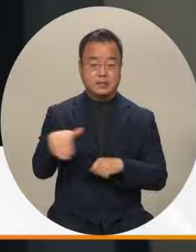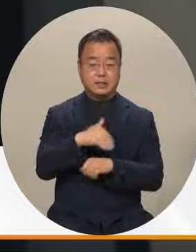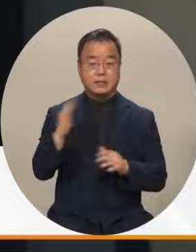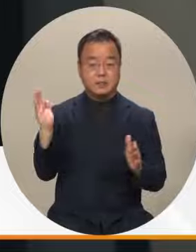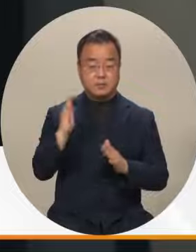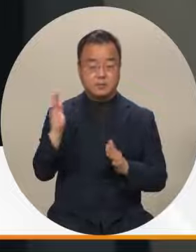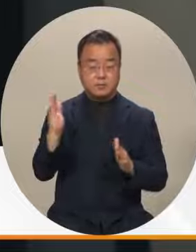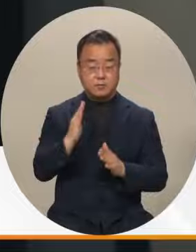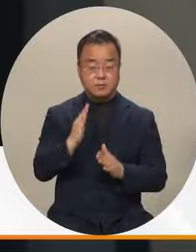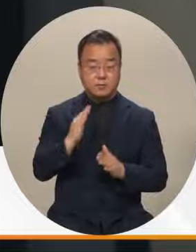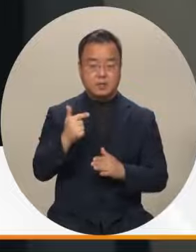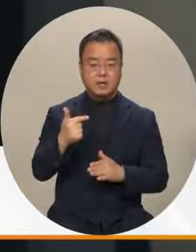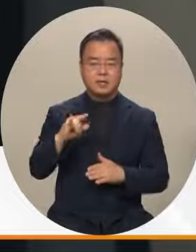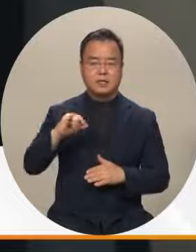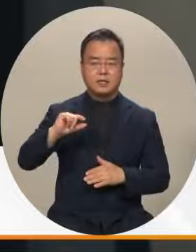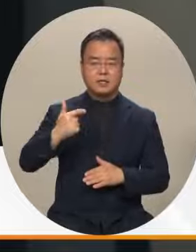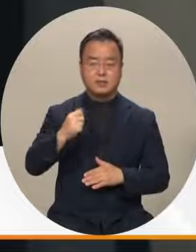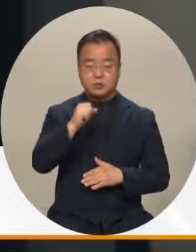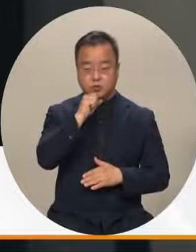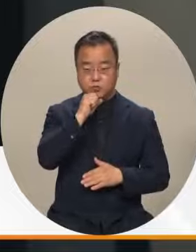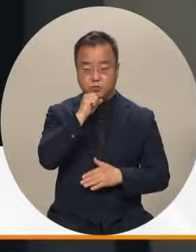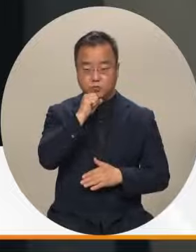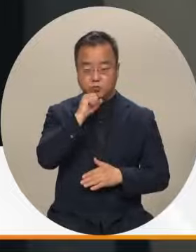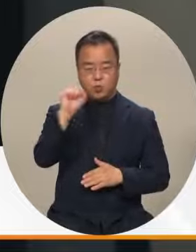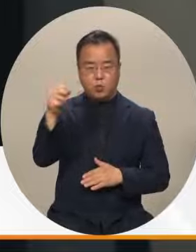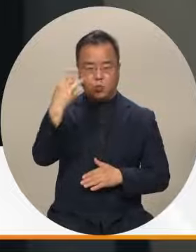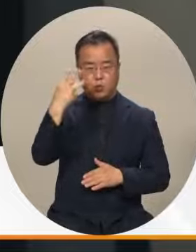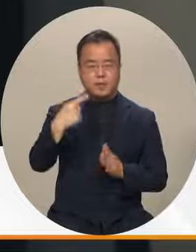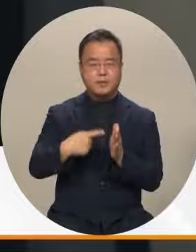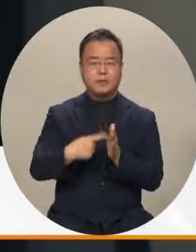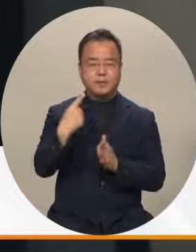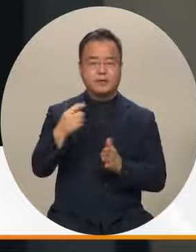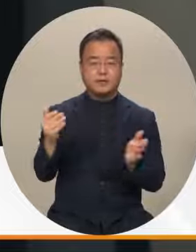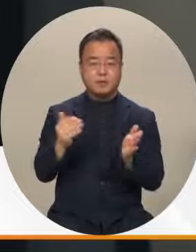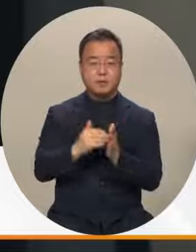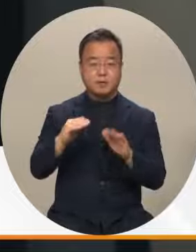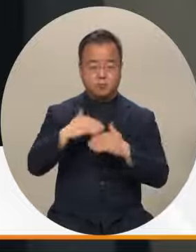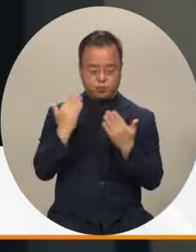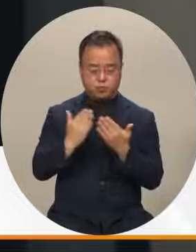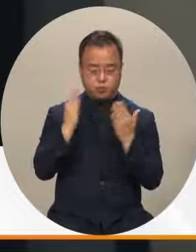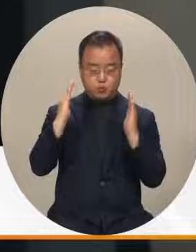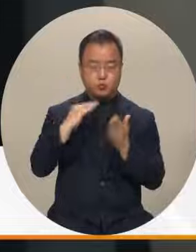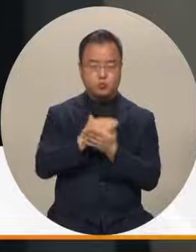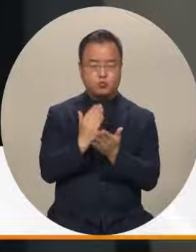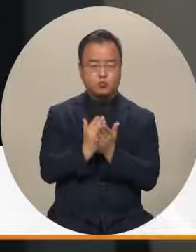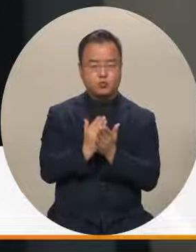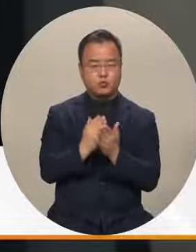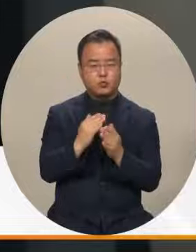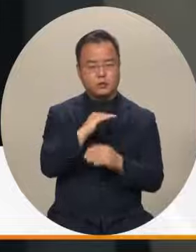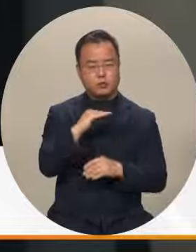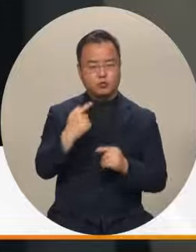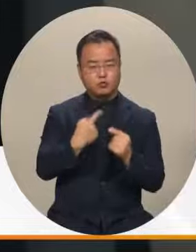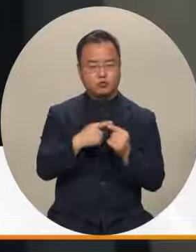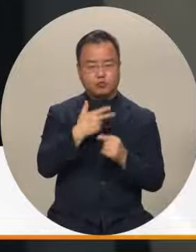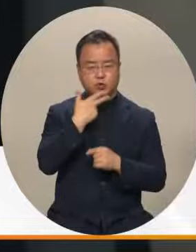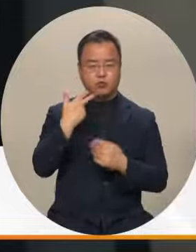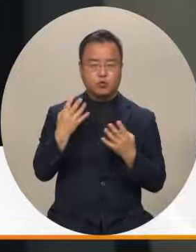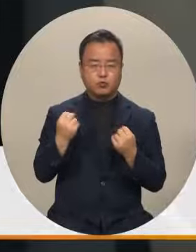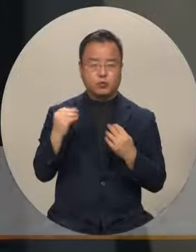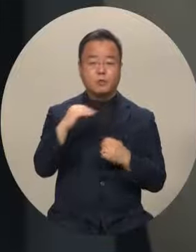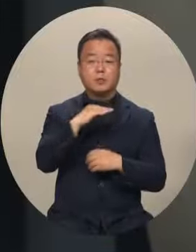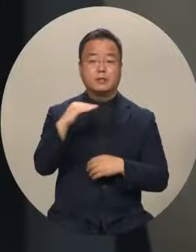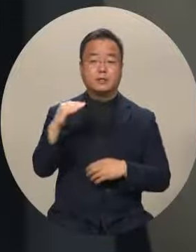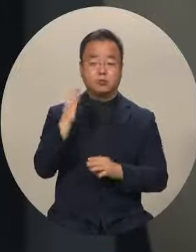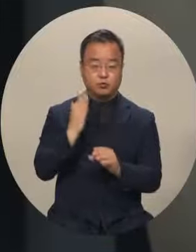내신 성적이 3학 1학기까지 반영되는데 어 전과목 기준 뭐 구경 수사 기준 등 산출 기준에 따라서 어